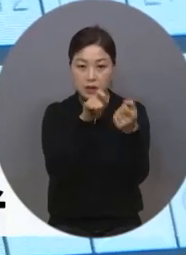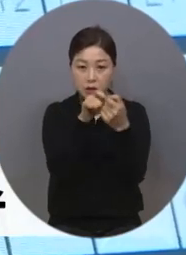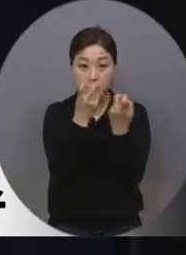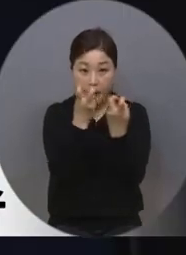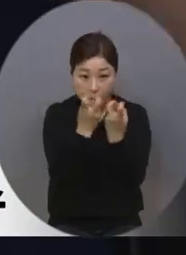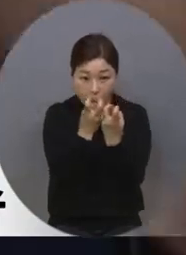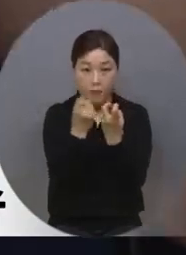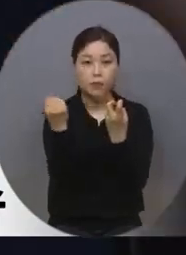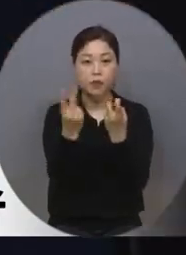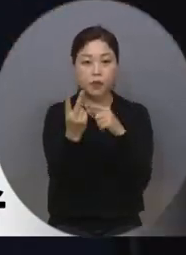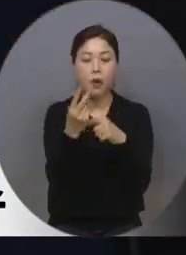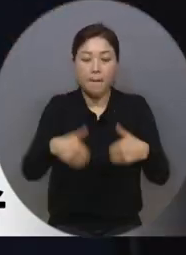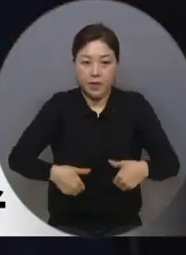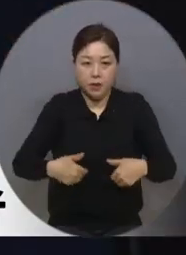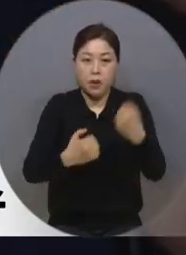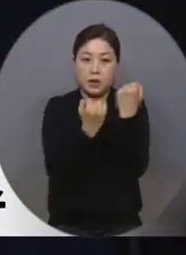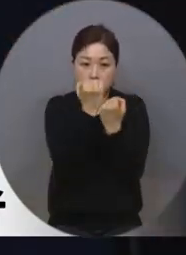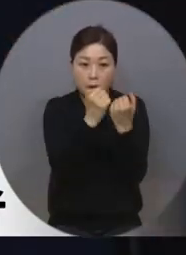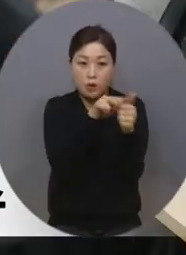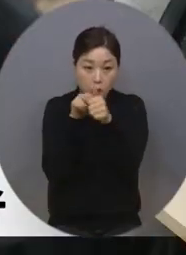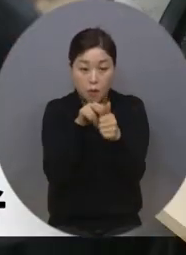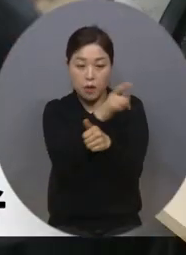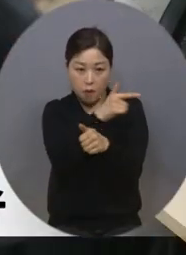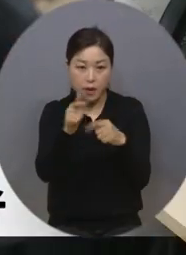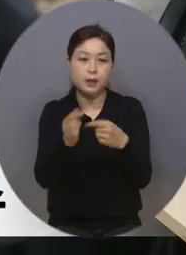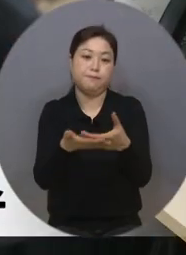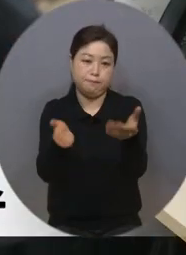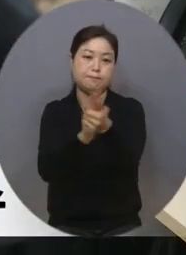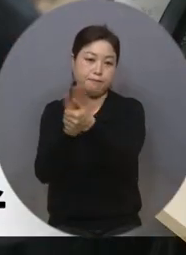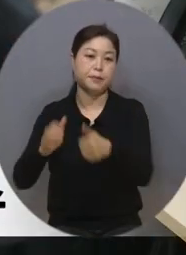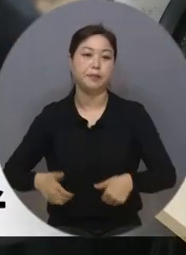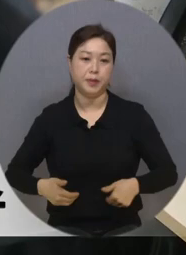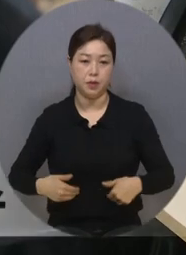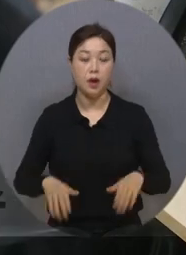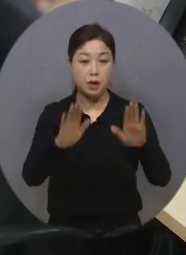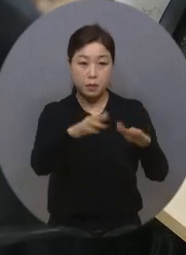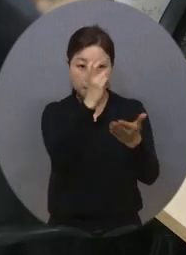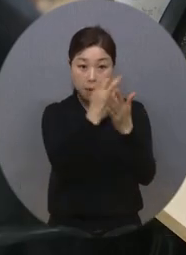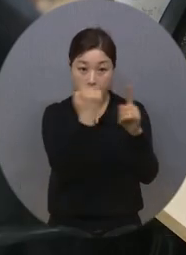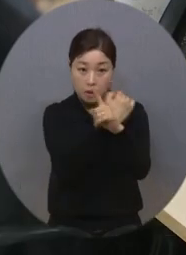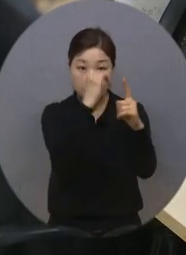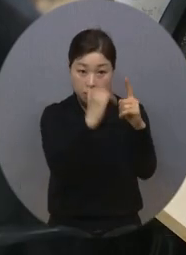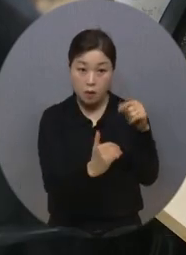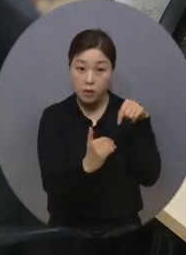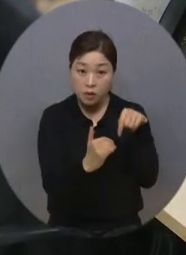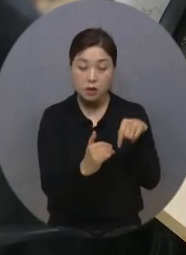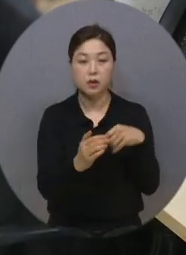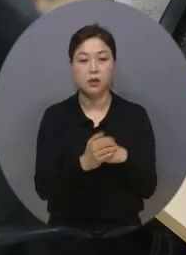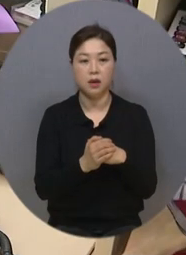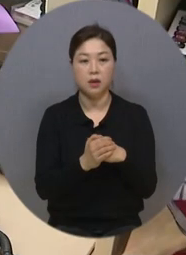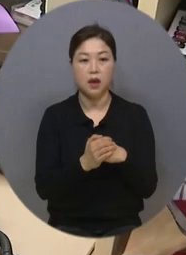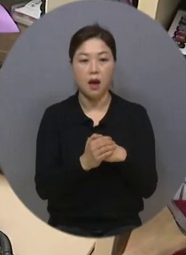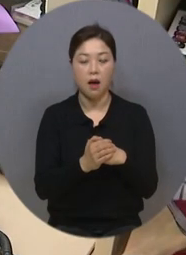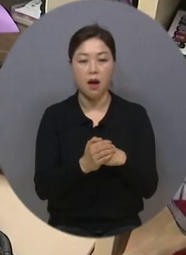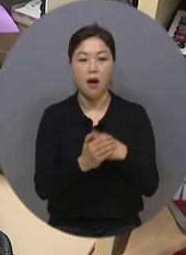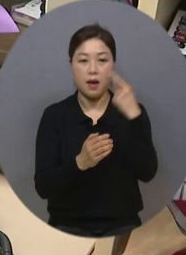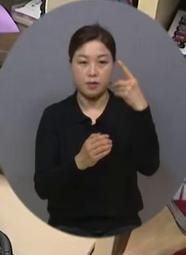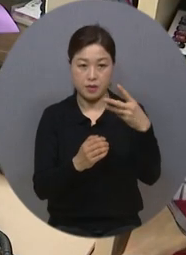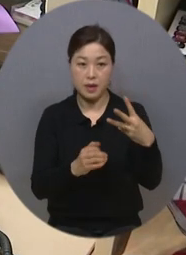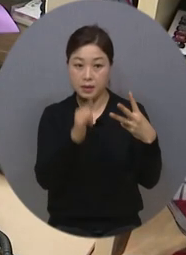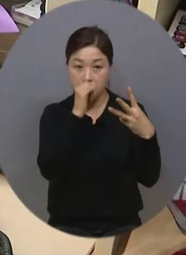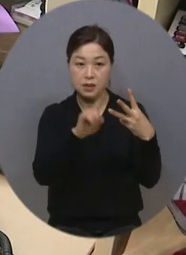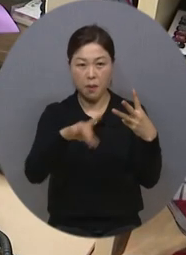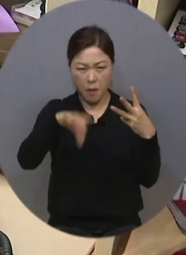이용에 필요한 설명 등이 제공되도록 했습니다. 이번 시행령 개정안의 적용 시기는 3단계로 구분해